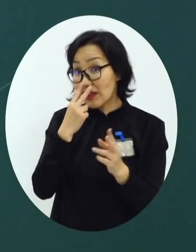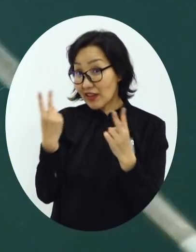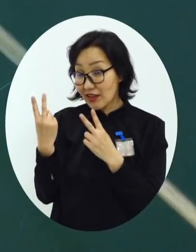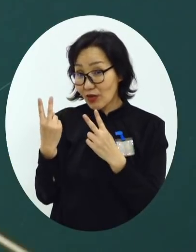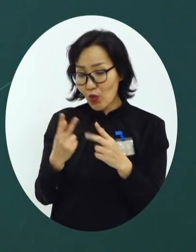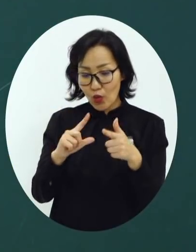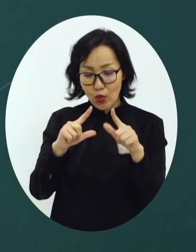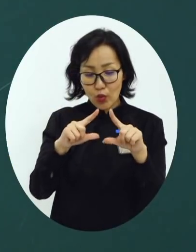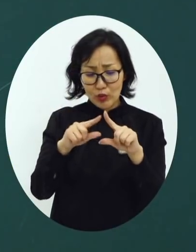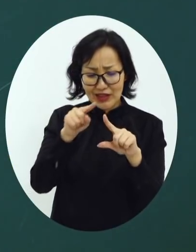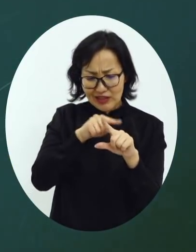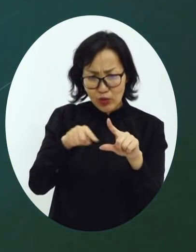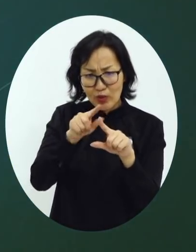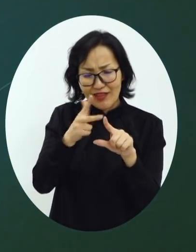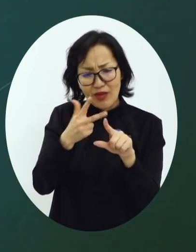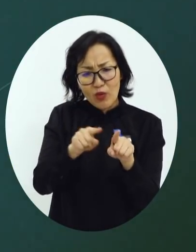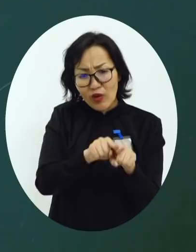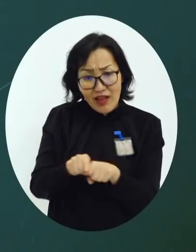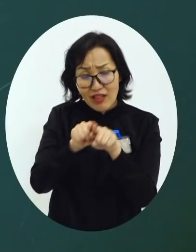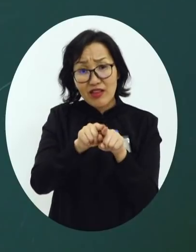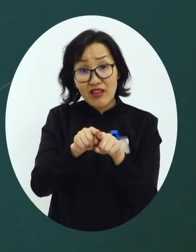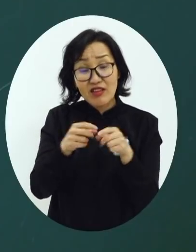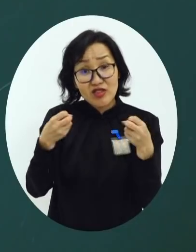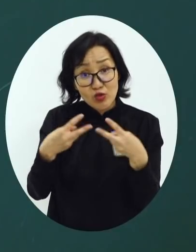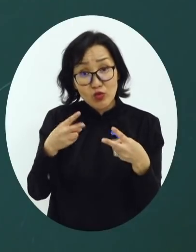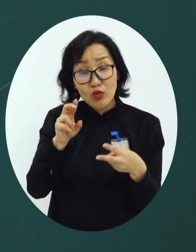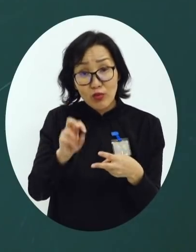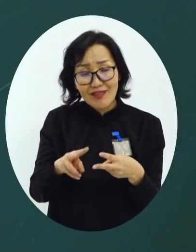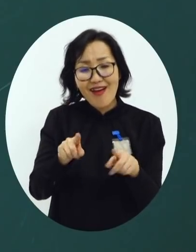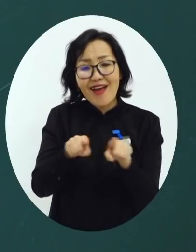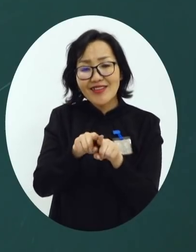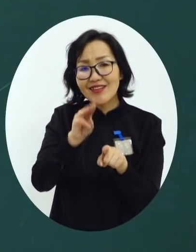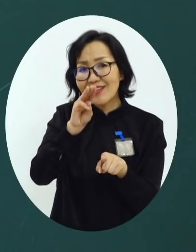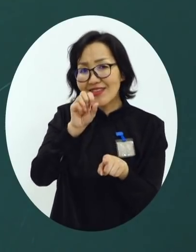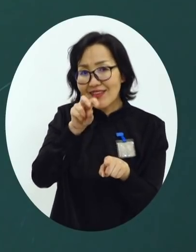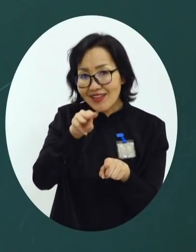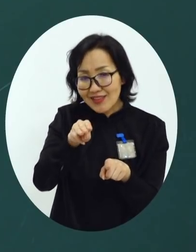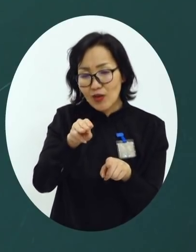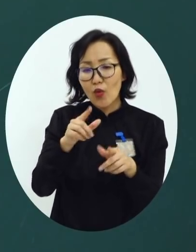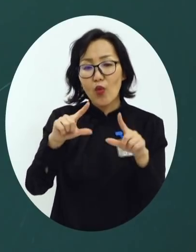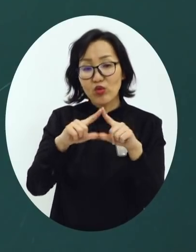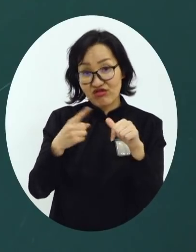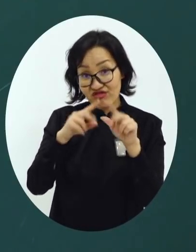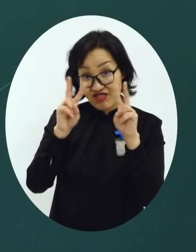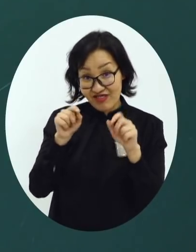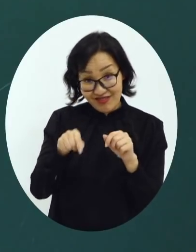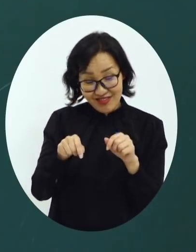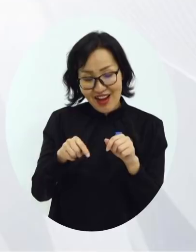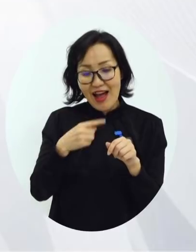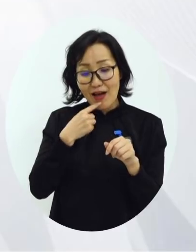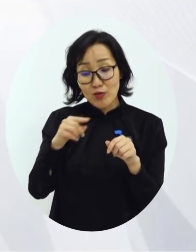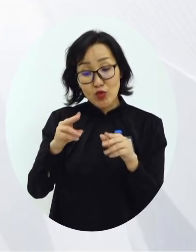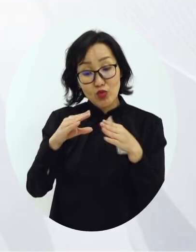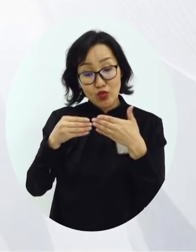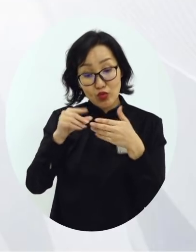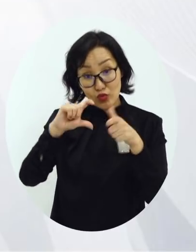Гурван тал нь гурвалаа тэнцүү болохоор адил талт гурвалжин. Адил талт гурвалжин мөн ам дөрвөлжин цаасаар нугалж хийж болдог байх